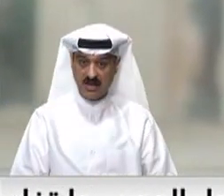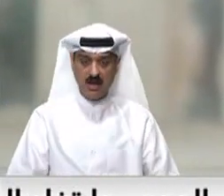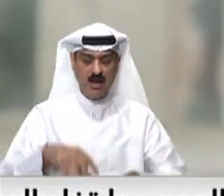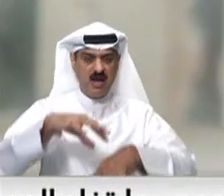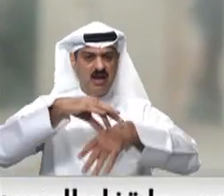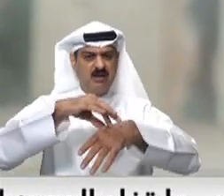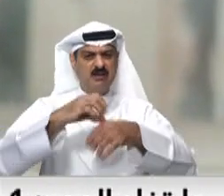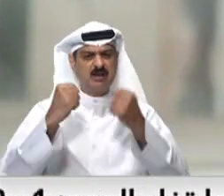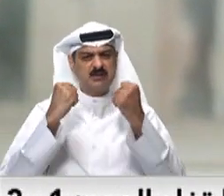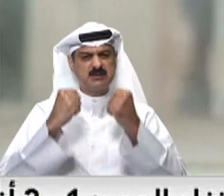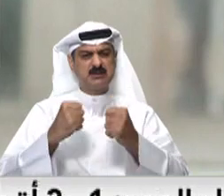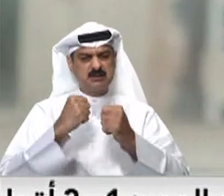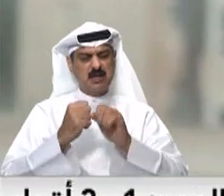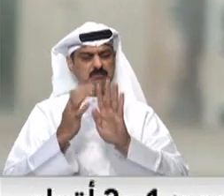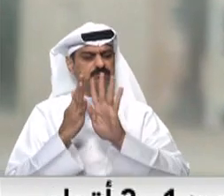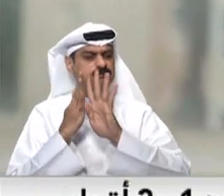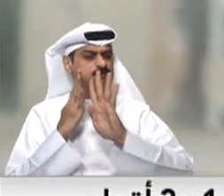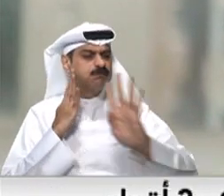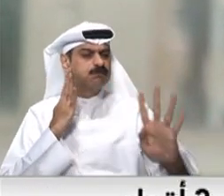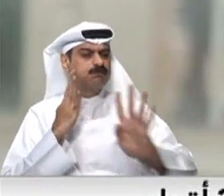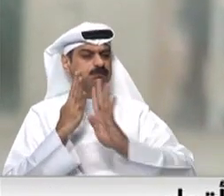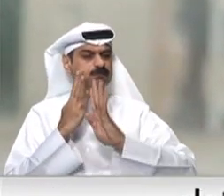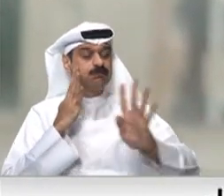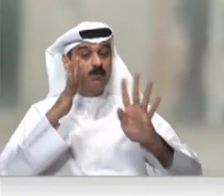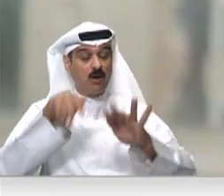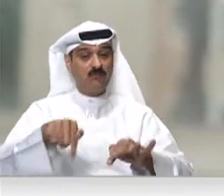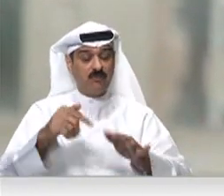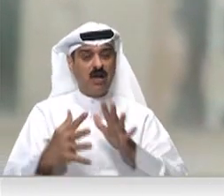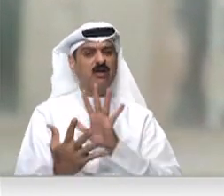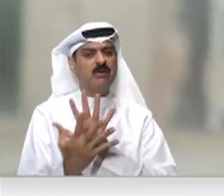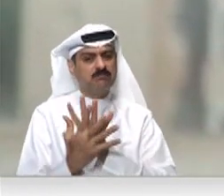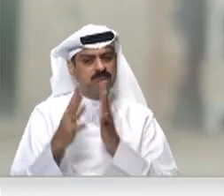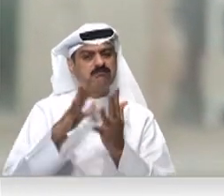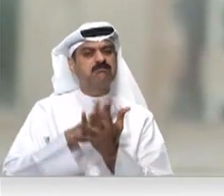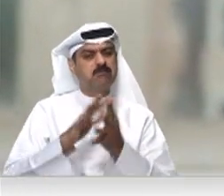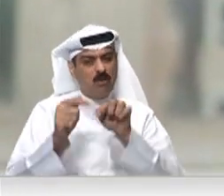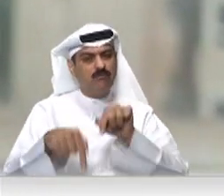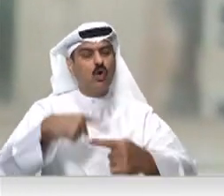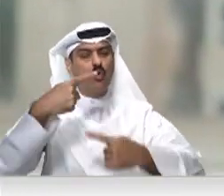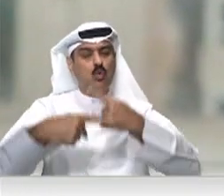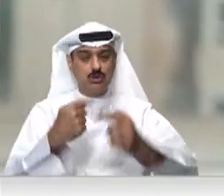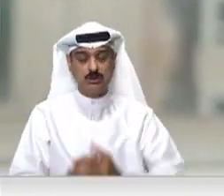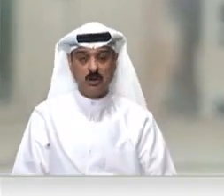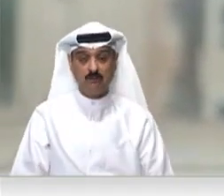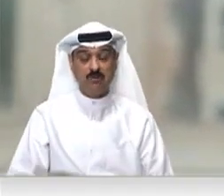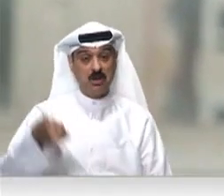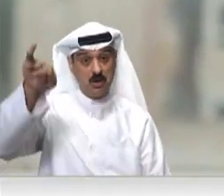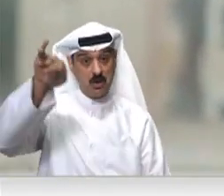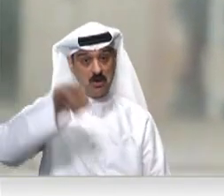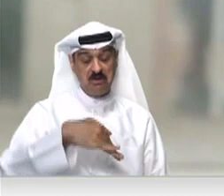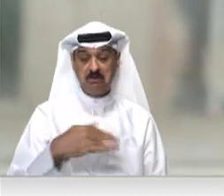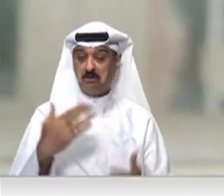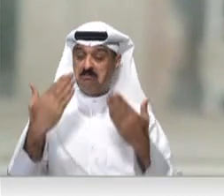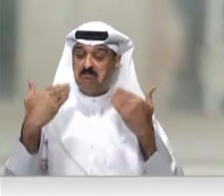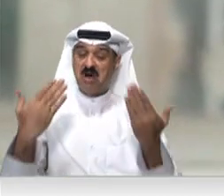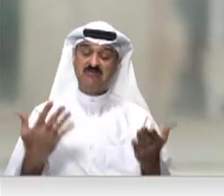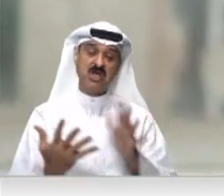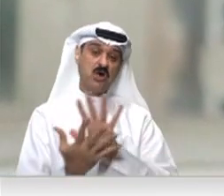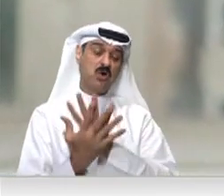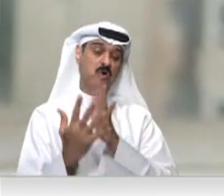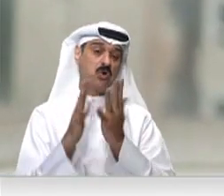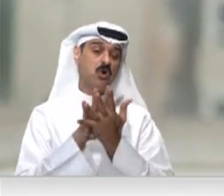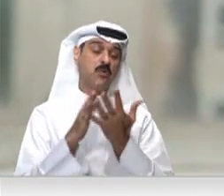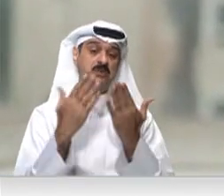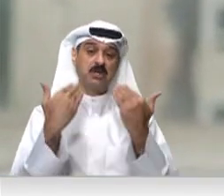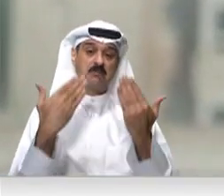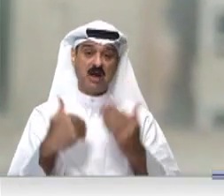ساعات طويلة في المخابز التي تعمل لتأمين الخبز، والكثير منهم يعودون إلى منازلهم خالي الوفاض. مفهوم